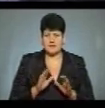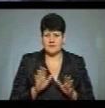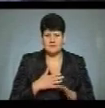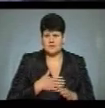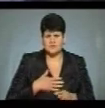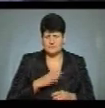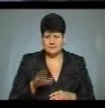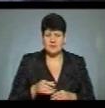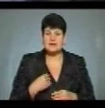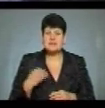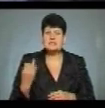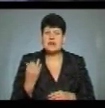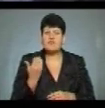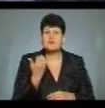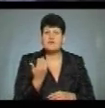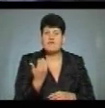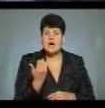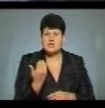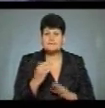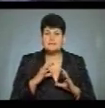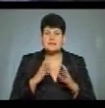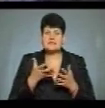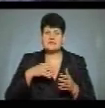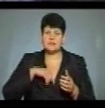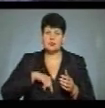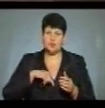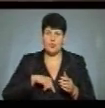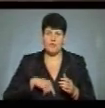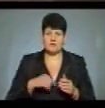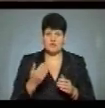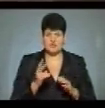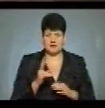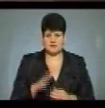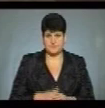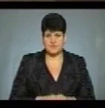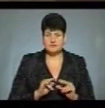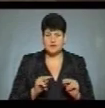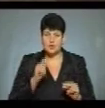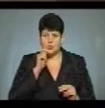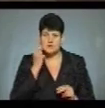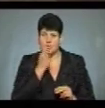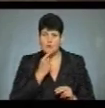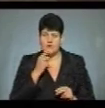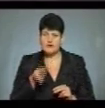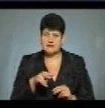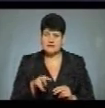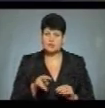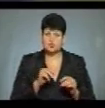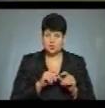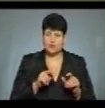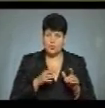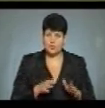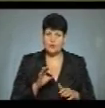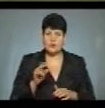більше цікавить ваш світ духовний в вашій квартирі. Учителька української мови літератури місцевої школи Ольга